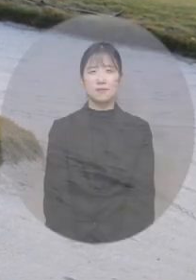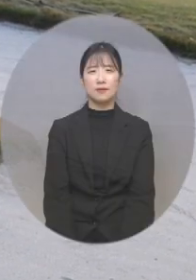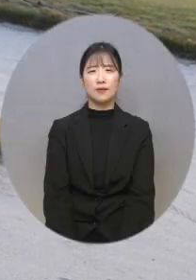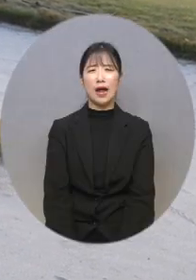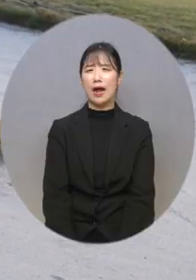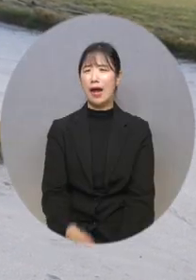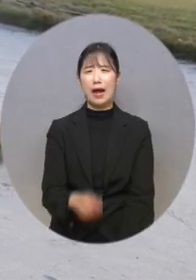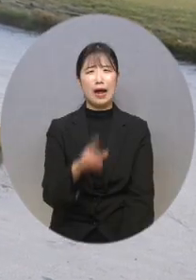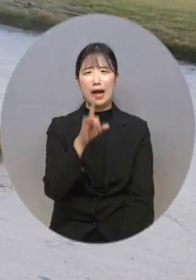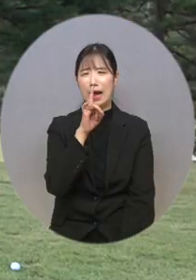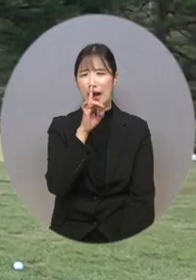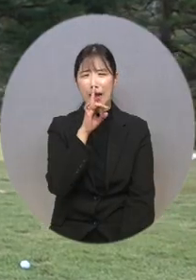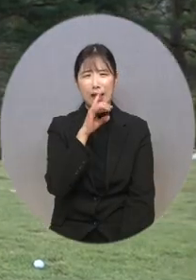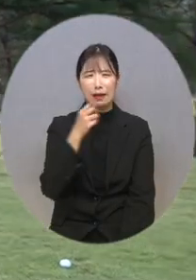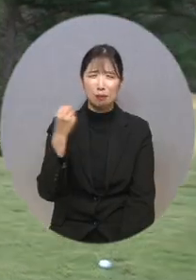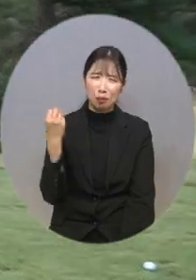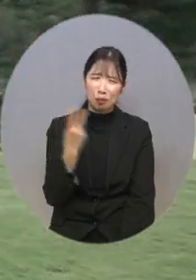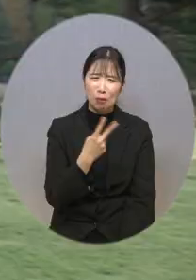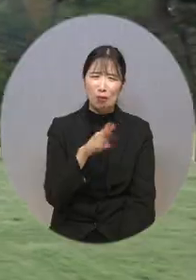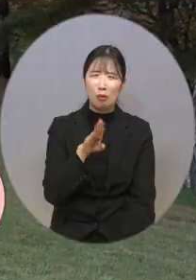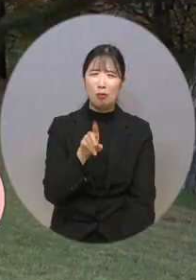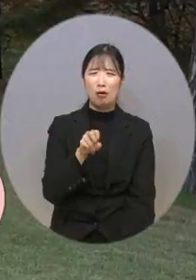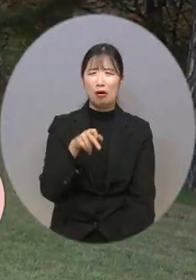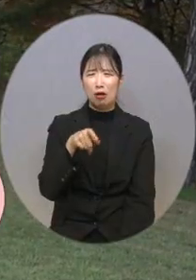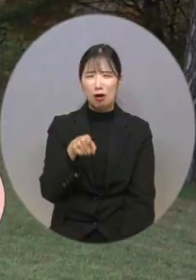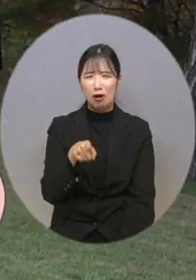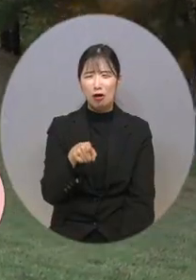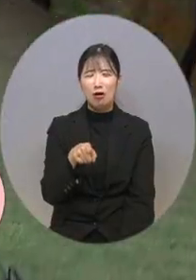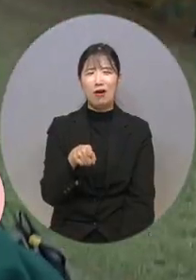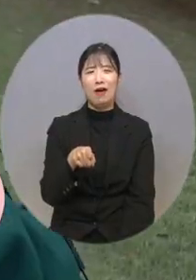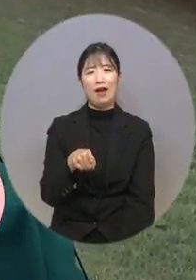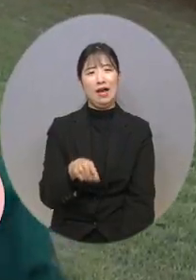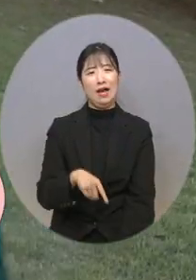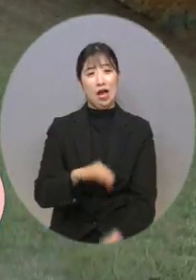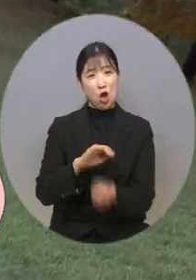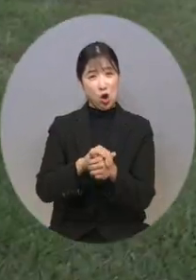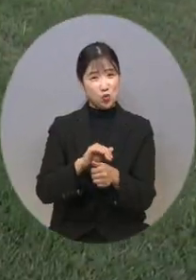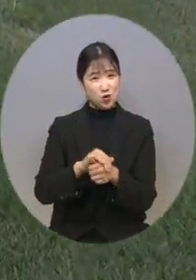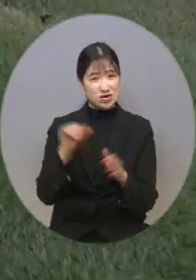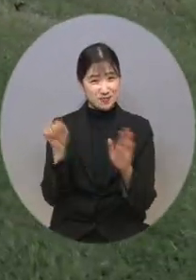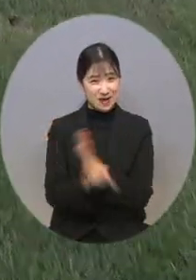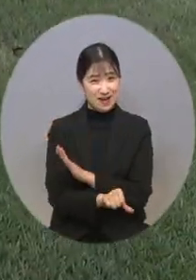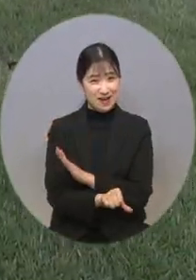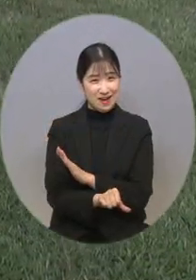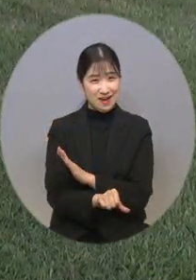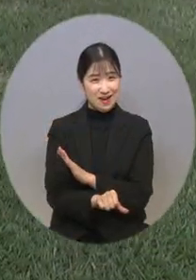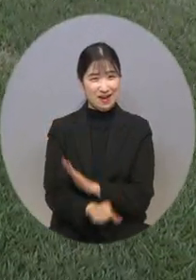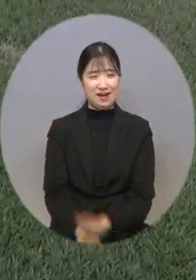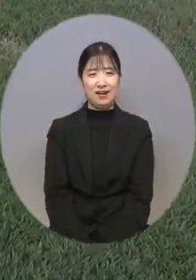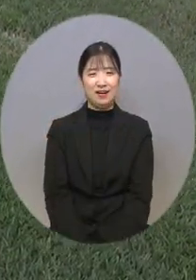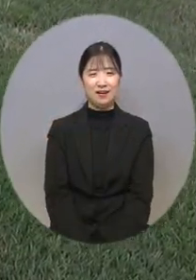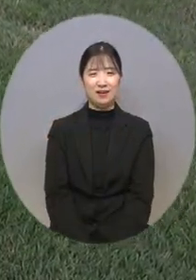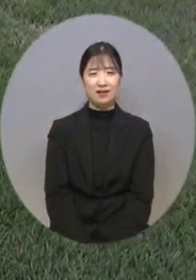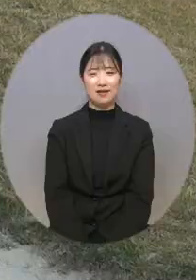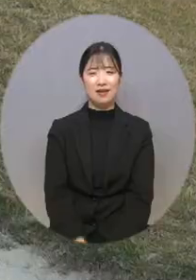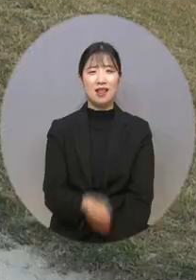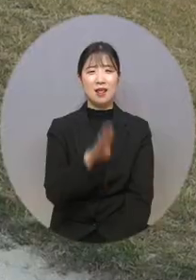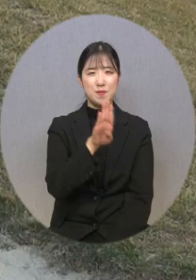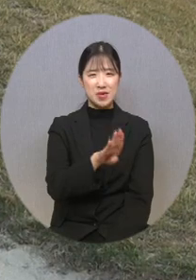안 돼! 거북이 무너지나요? 거북이 무너지나요? B2B라고 하죠.